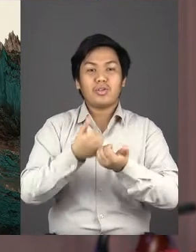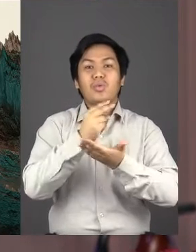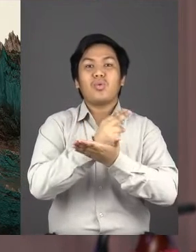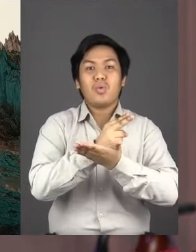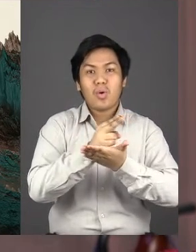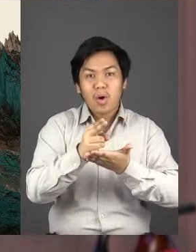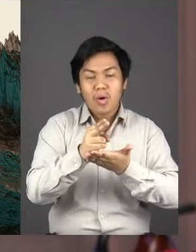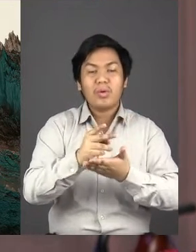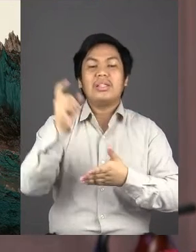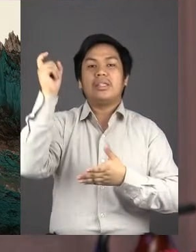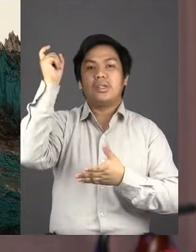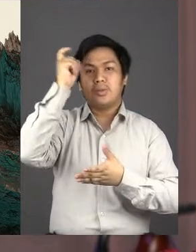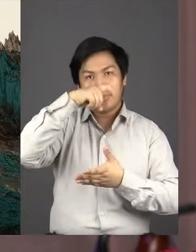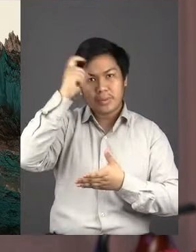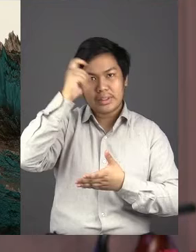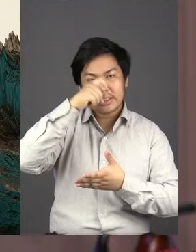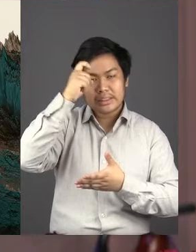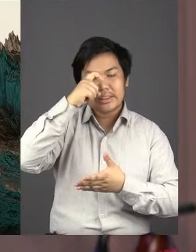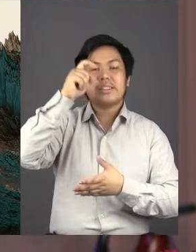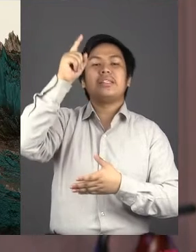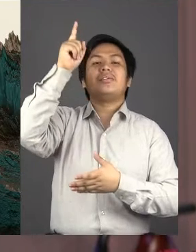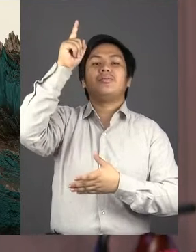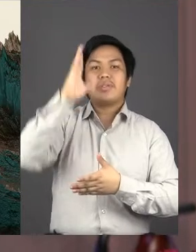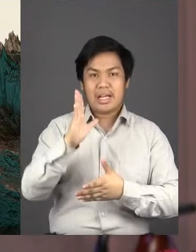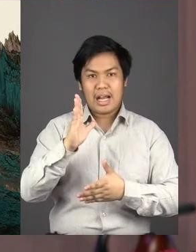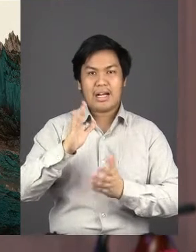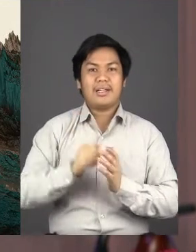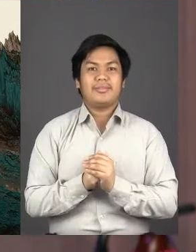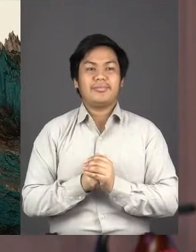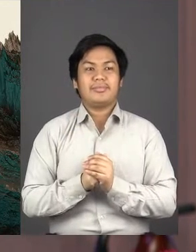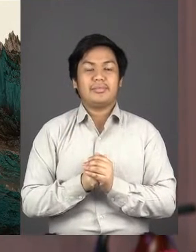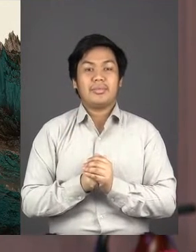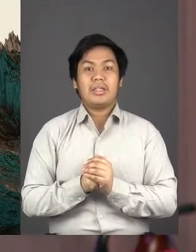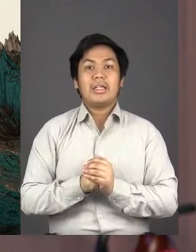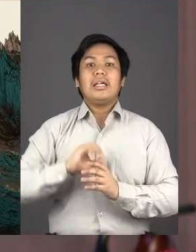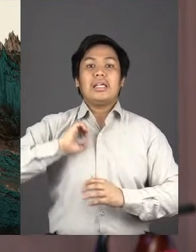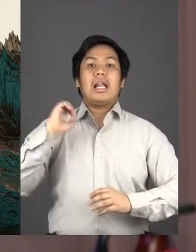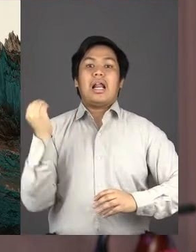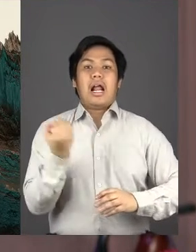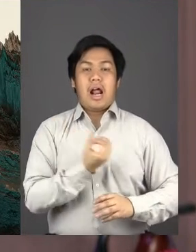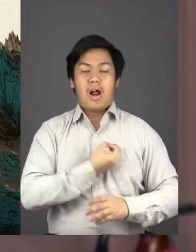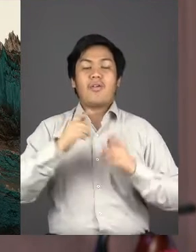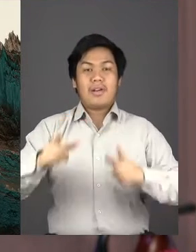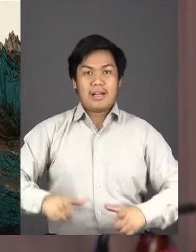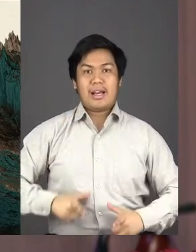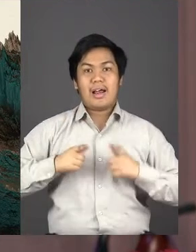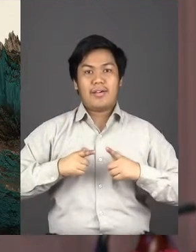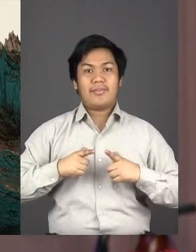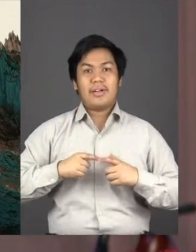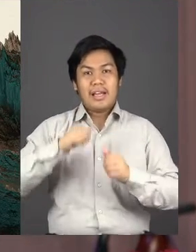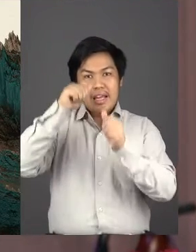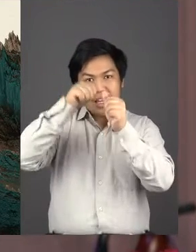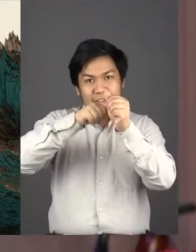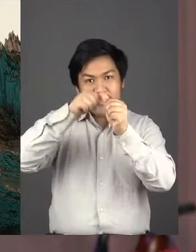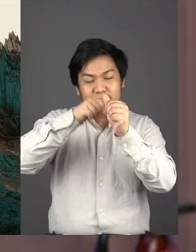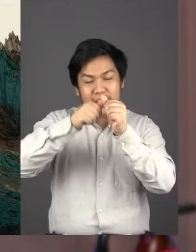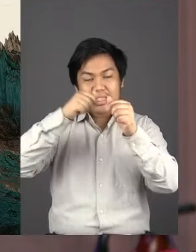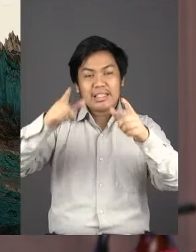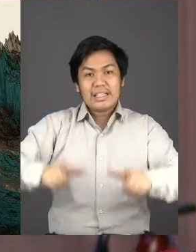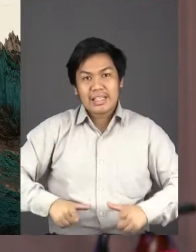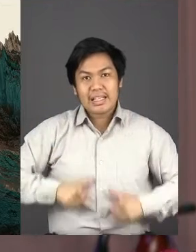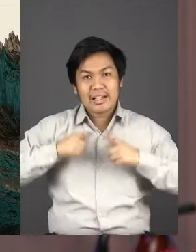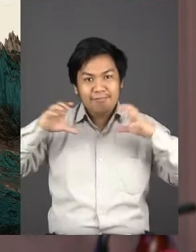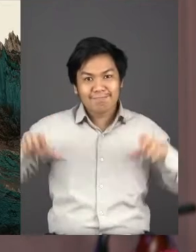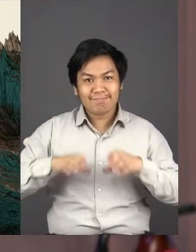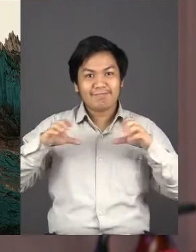ng karunungan ng Diyos sa ating paglakad, sa ating pang-araw-araw na buhay,